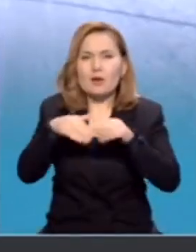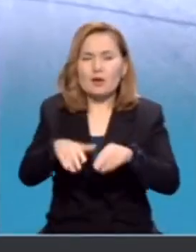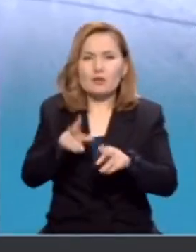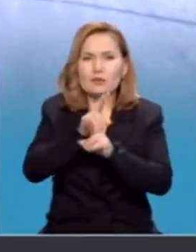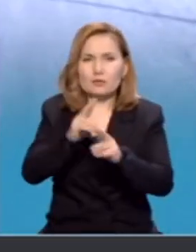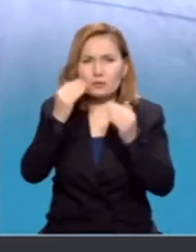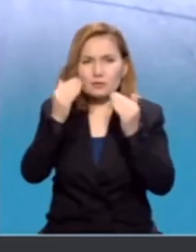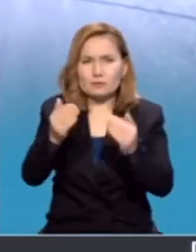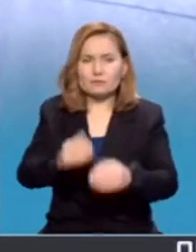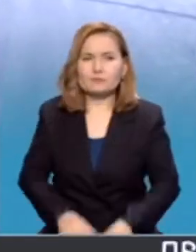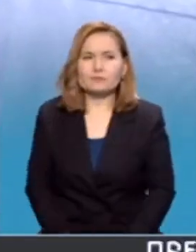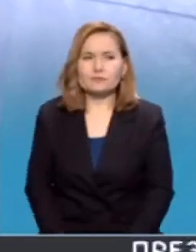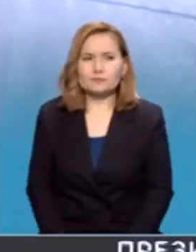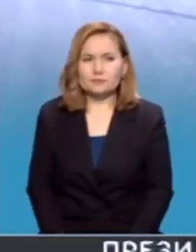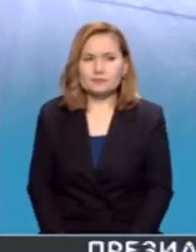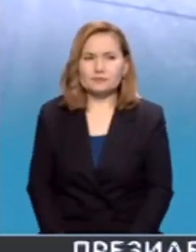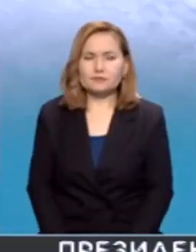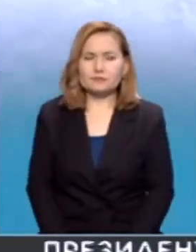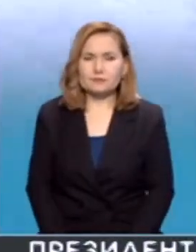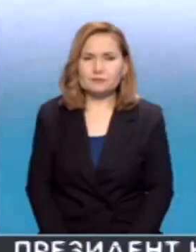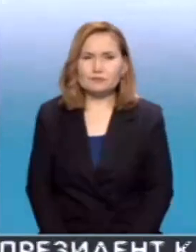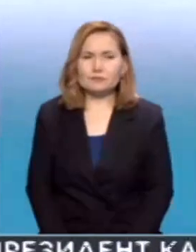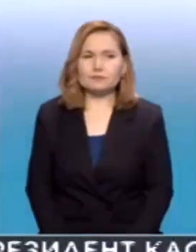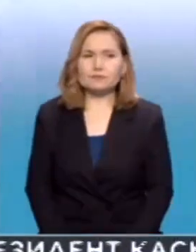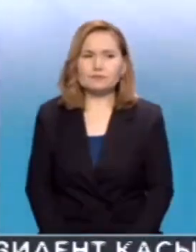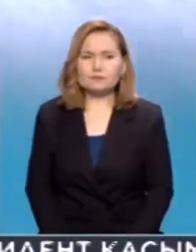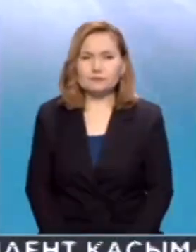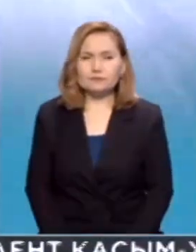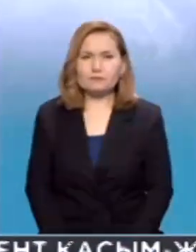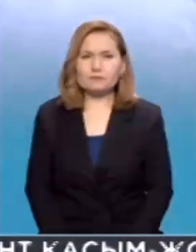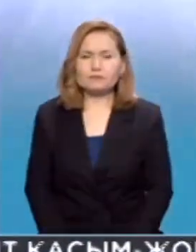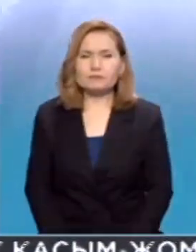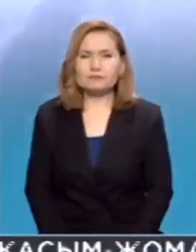беймәлім болып тұр. Дәуренбек Әбдібек, Қыдырәлі Ахметбеков, Қазақстан ұлттық арнасы, Қостанай.